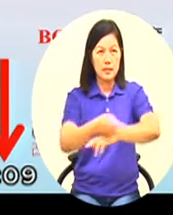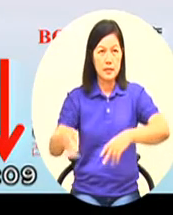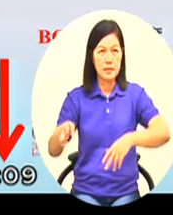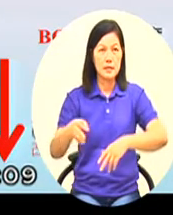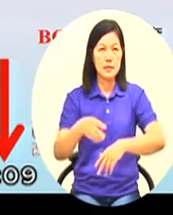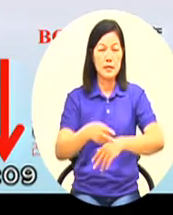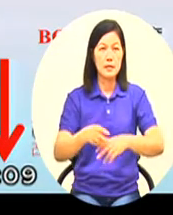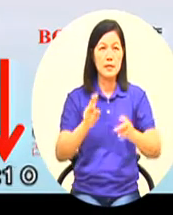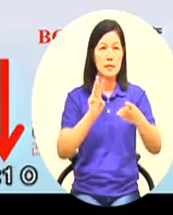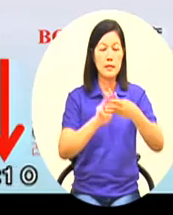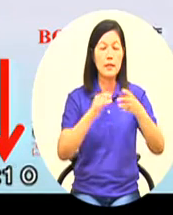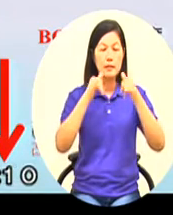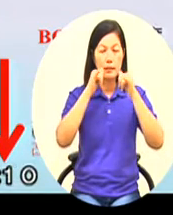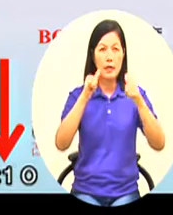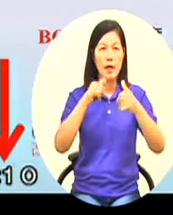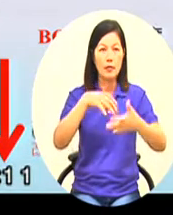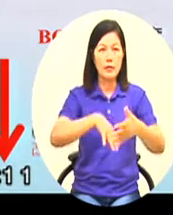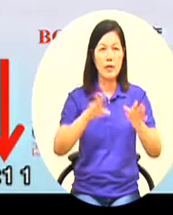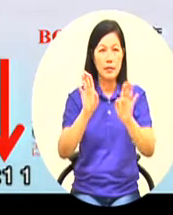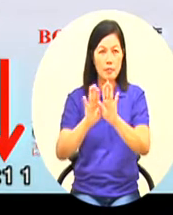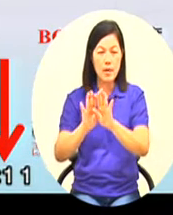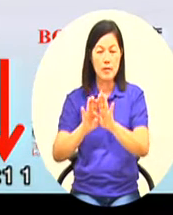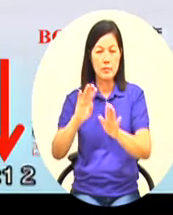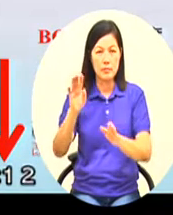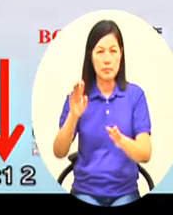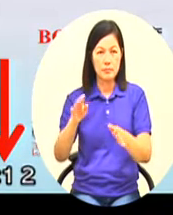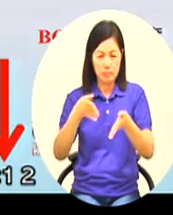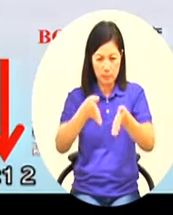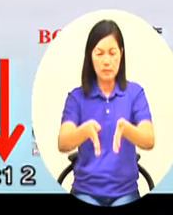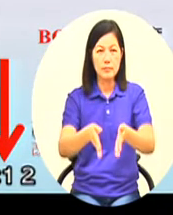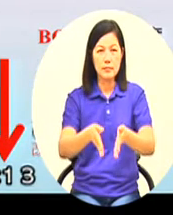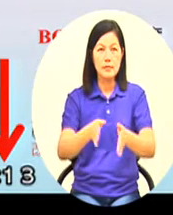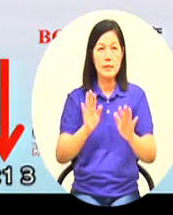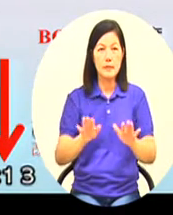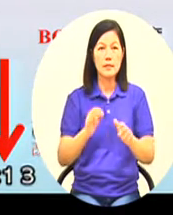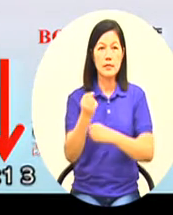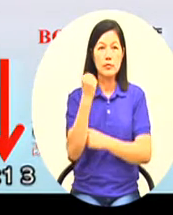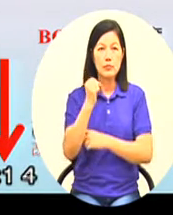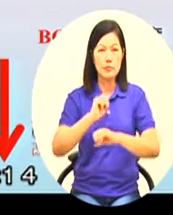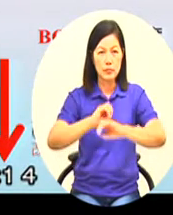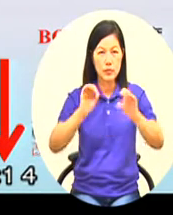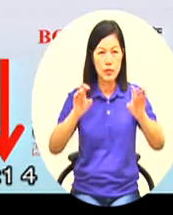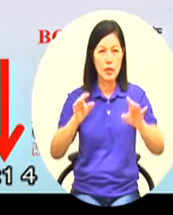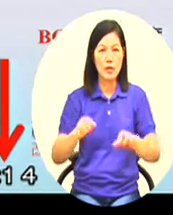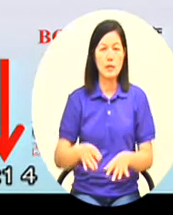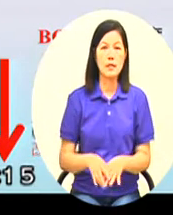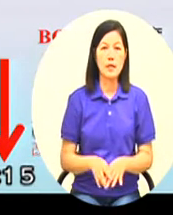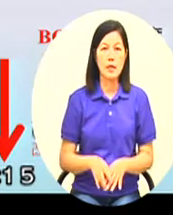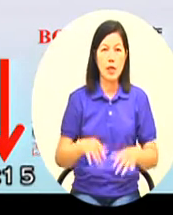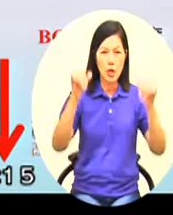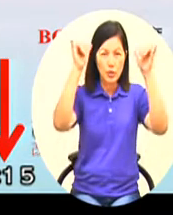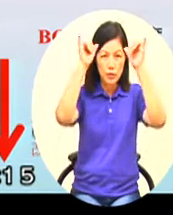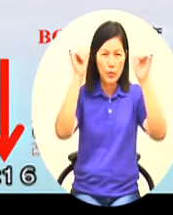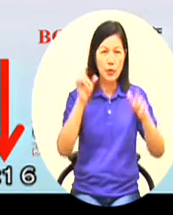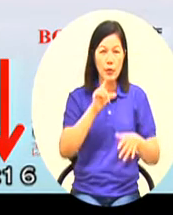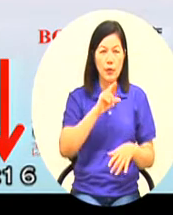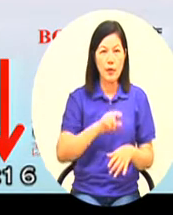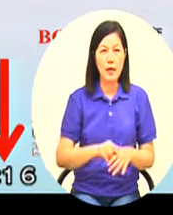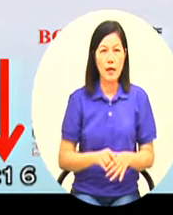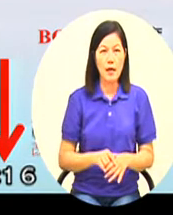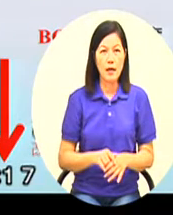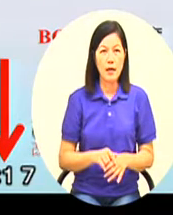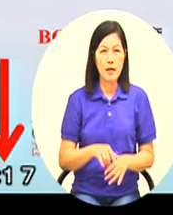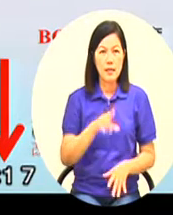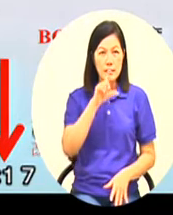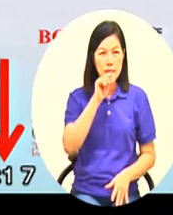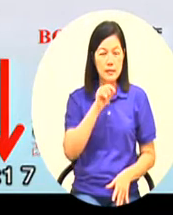跟内门为主要的来源。那现在也积极的推动有关于畜牧业的一个沼渣溢的